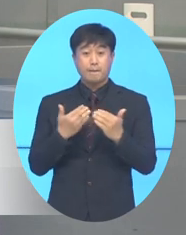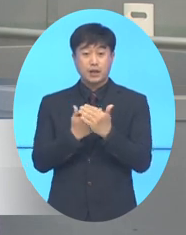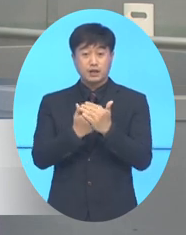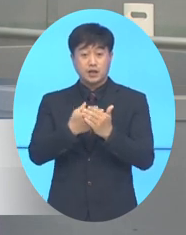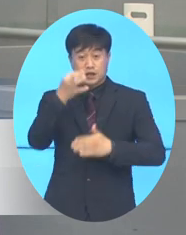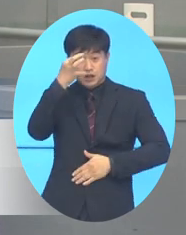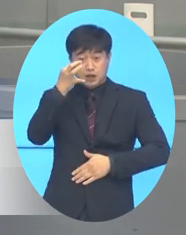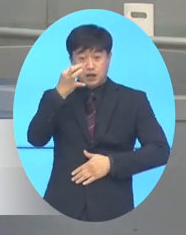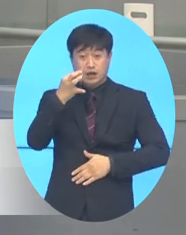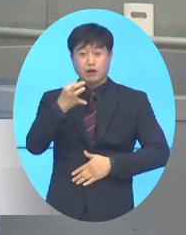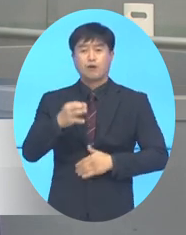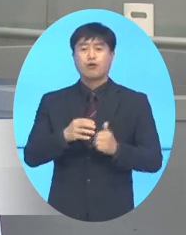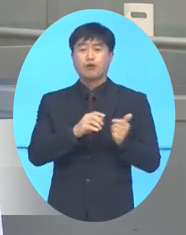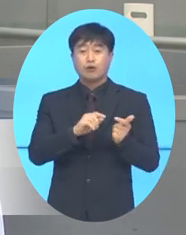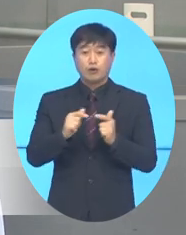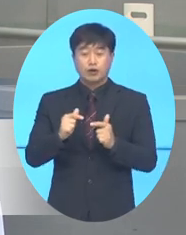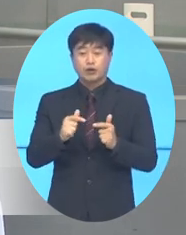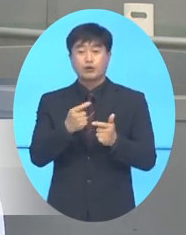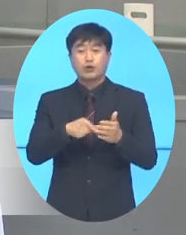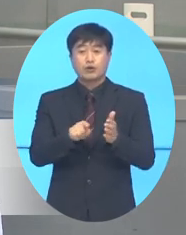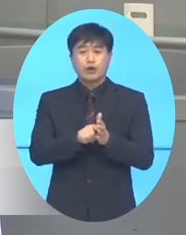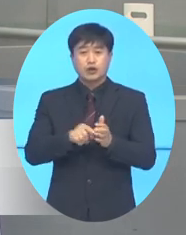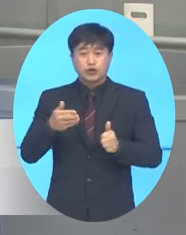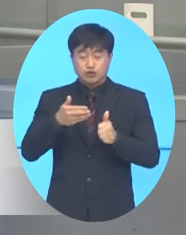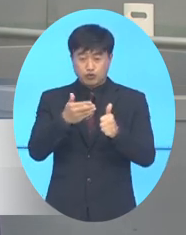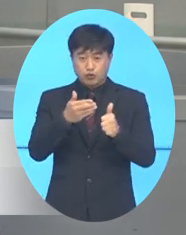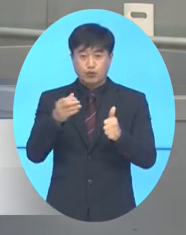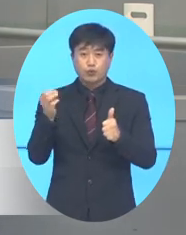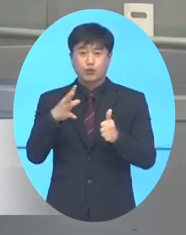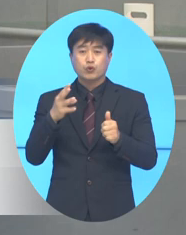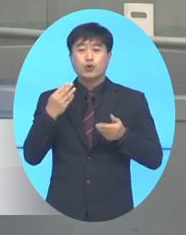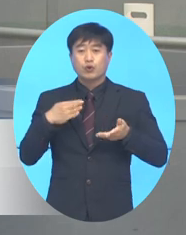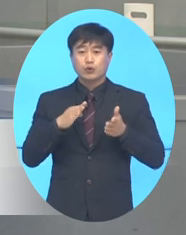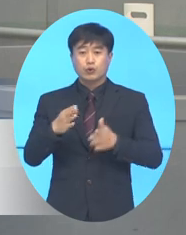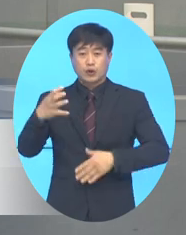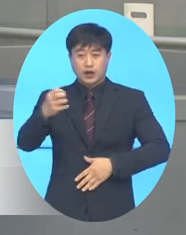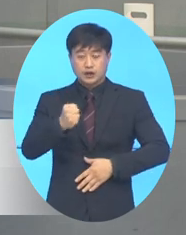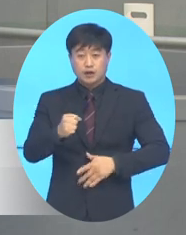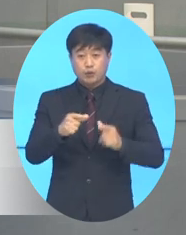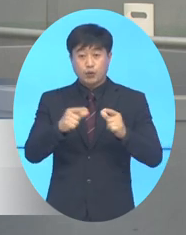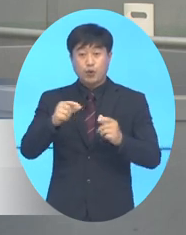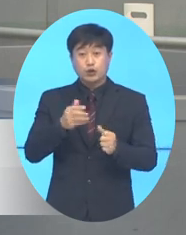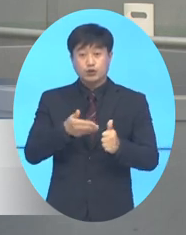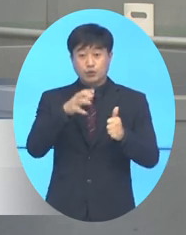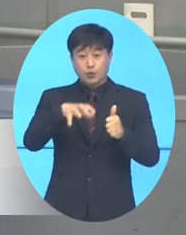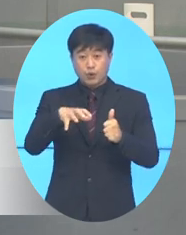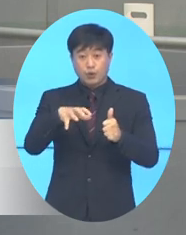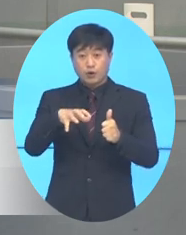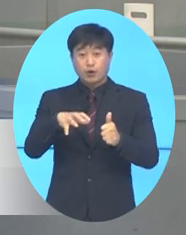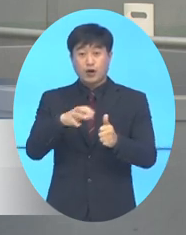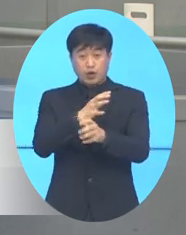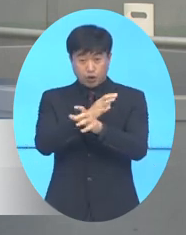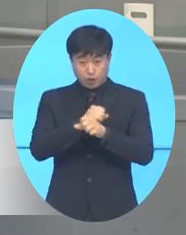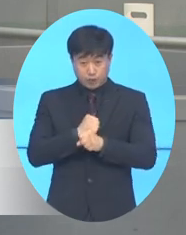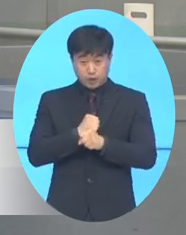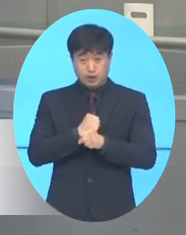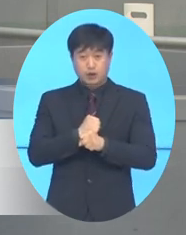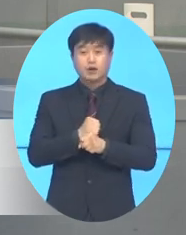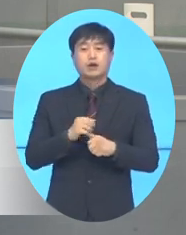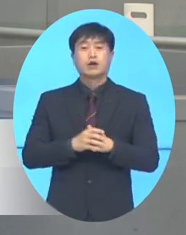개선을 통하여 황복 양식 기술을 재확립한과 동시에 경기도에 소재한 민간 양식장과 공동 연구 협력을